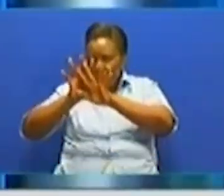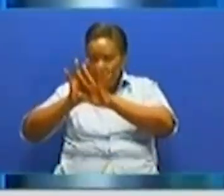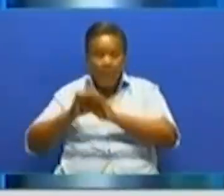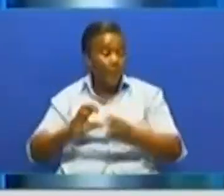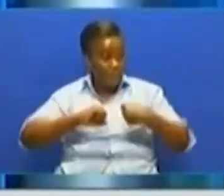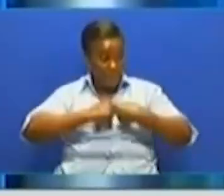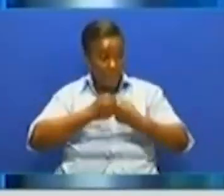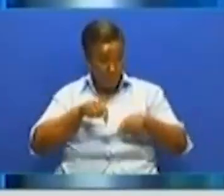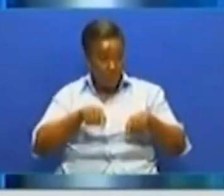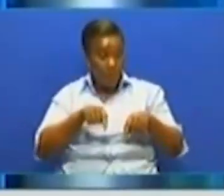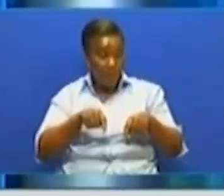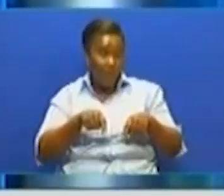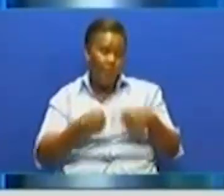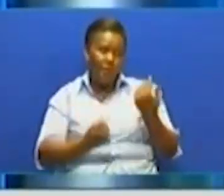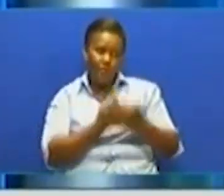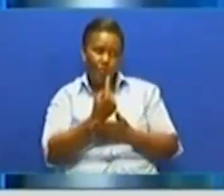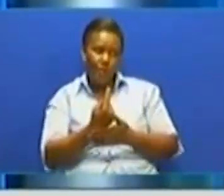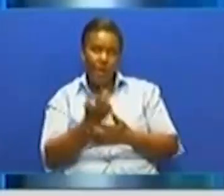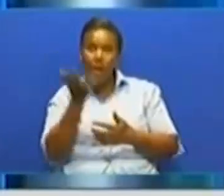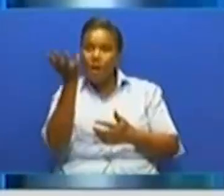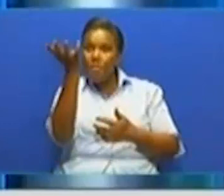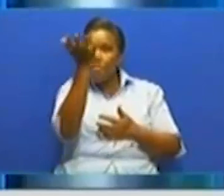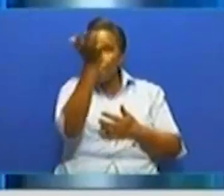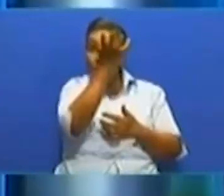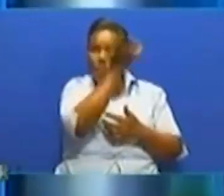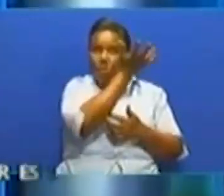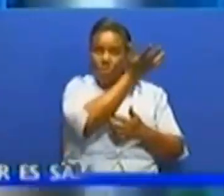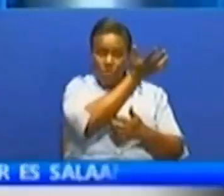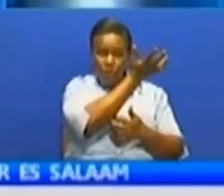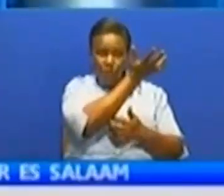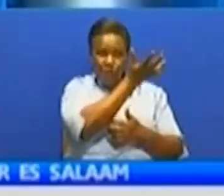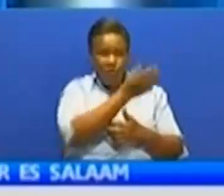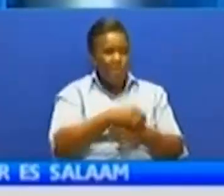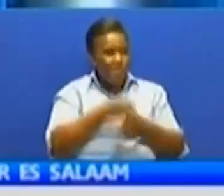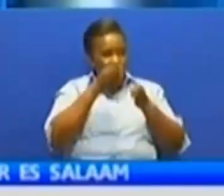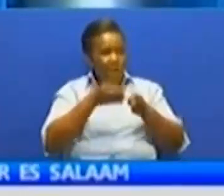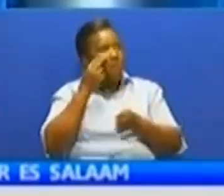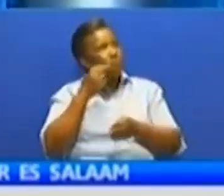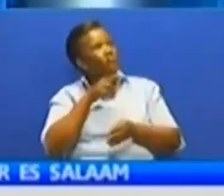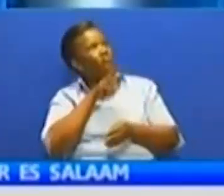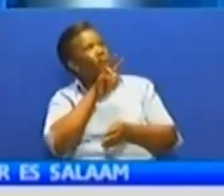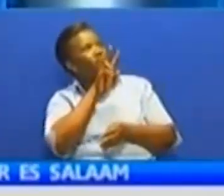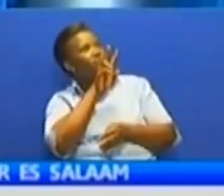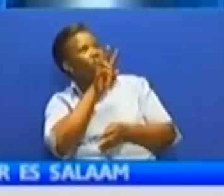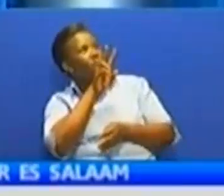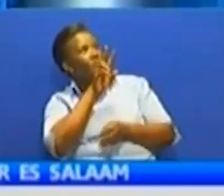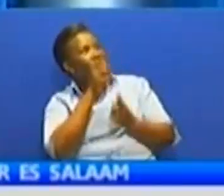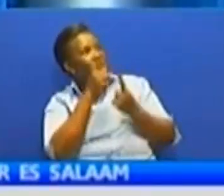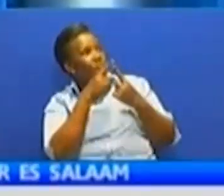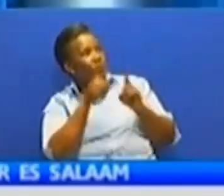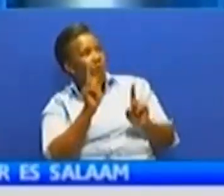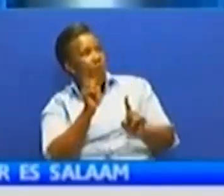kwamba kama kuna mawingu mengi, macho binadamu anapoangalia tofauti kati ya kupita